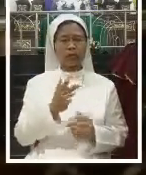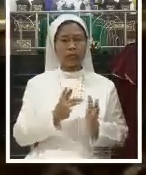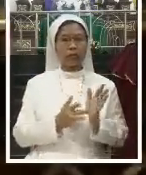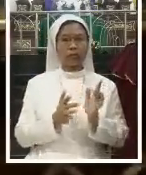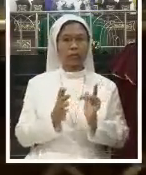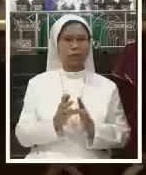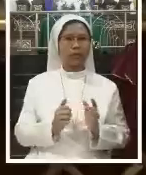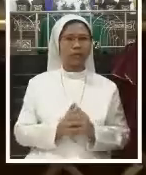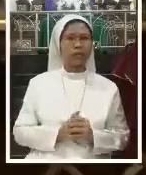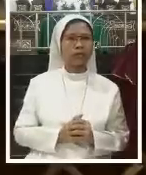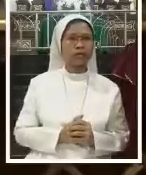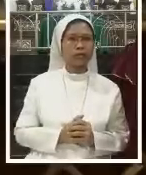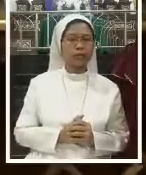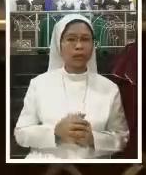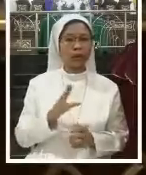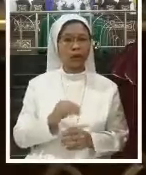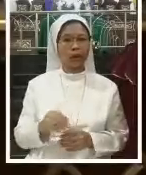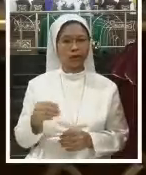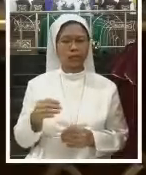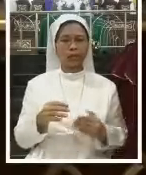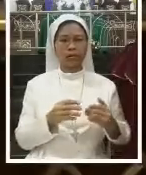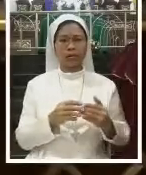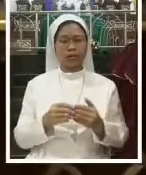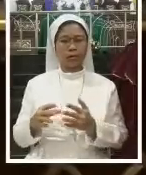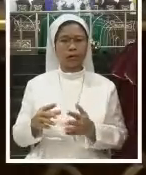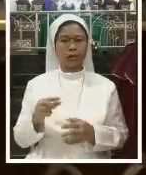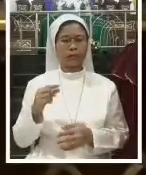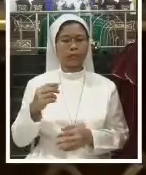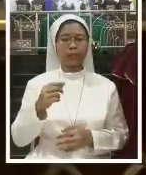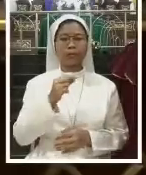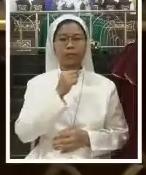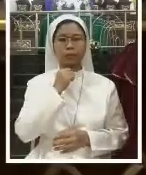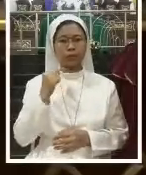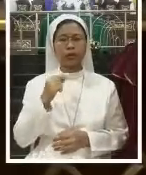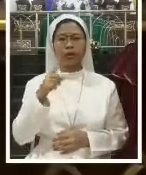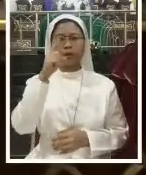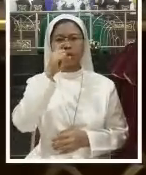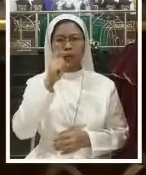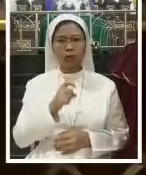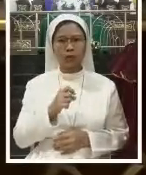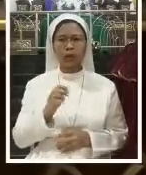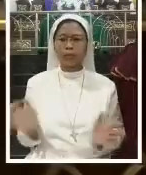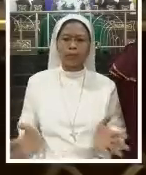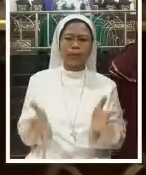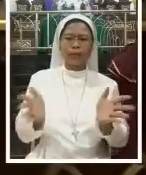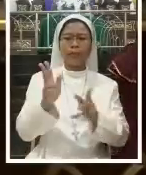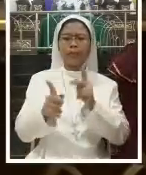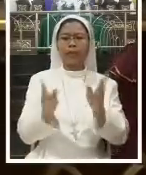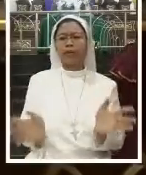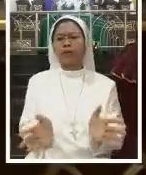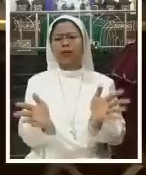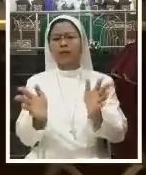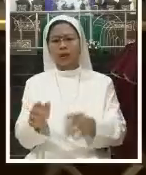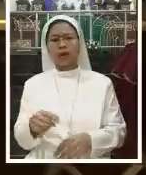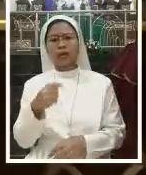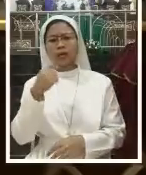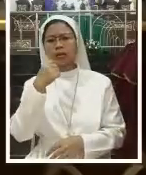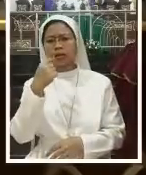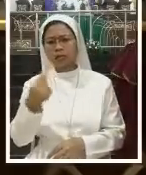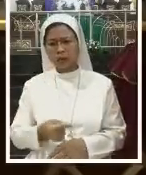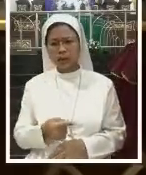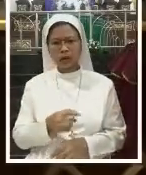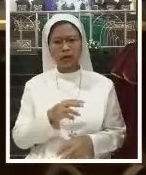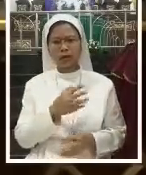Ugaring hinurot kan mga puunapadi asin mga gurang an mga katawohan na hagadon si Barabas asin ipagadan si